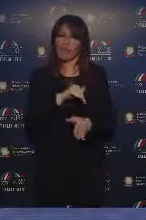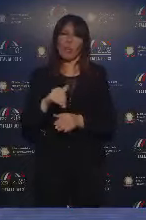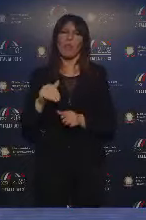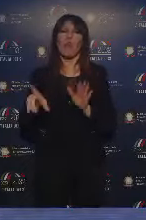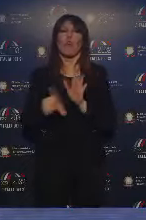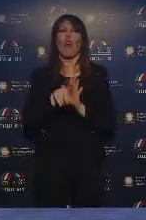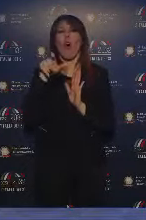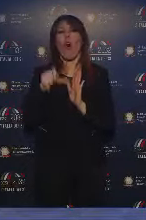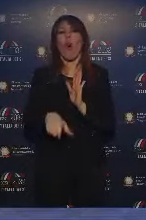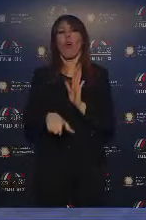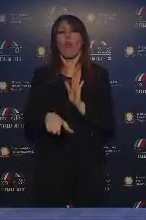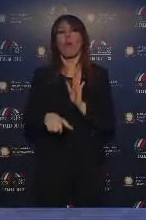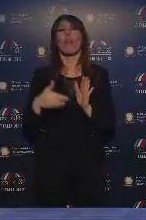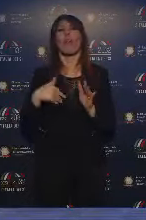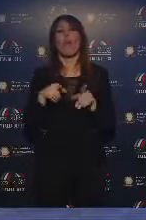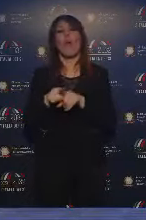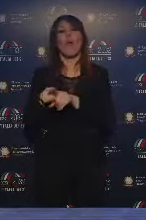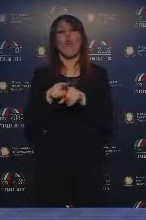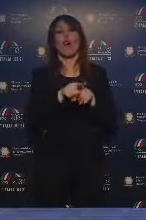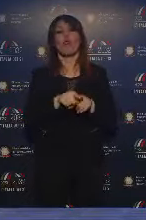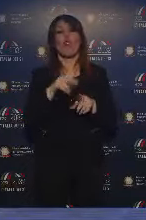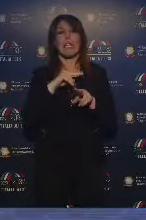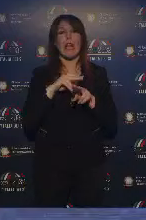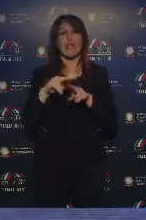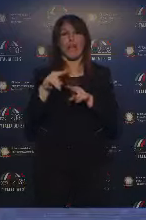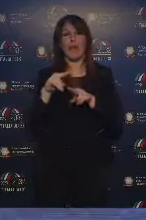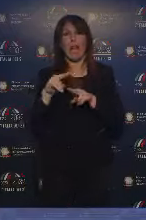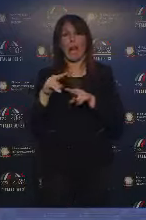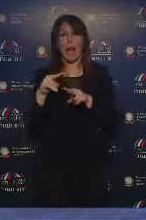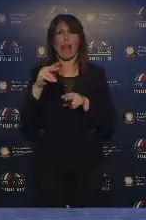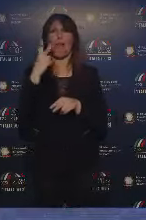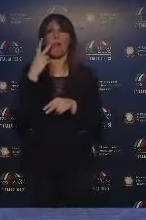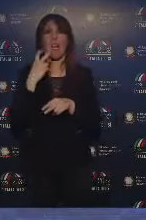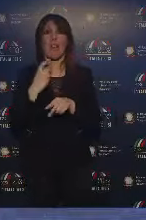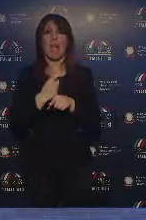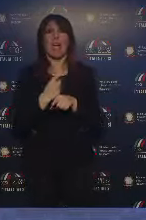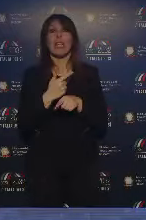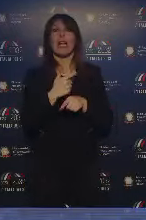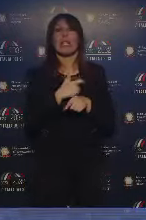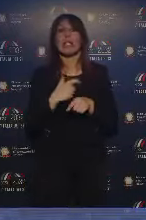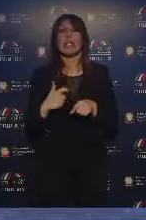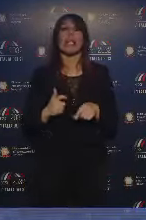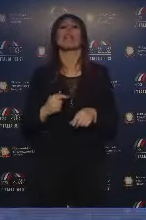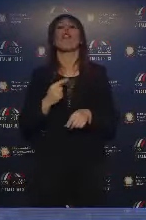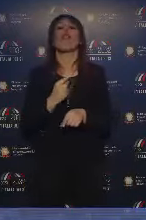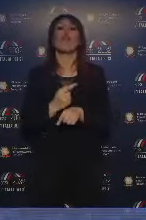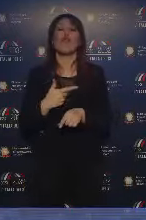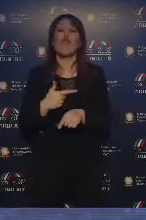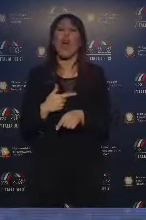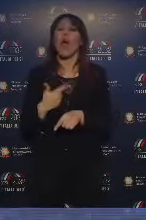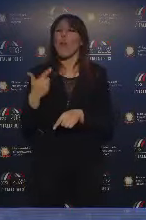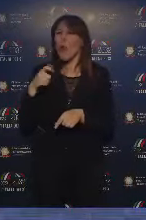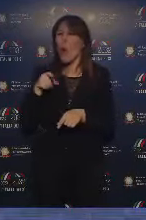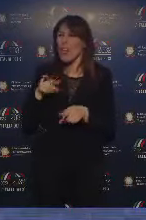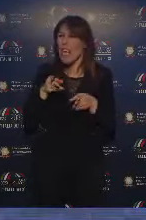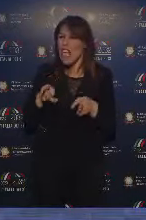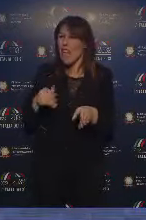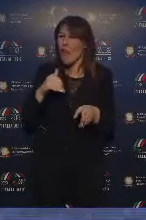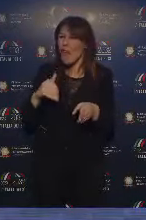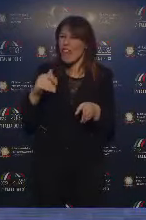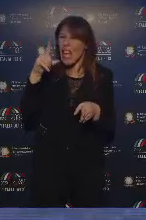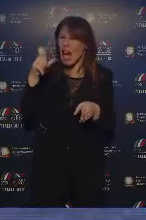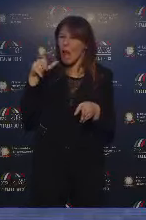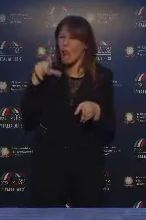prevediamo l'omologazione nazionale e il sindaco ha L'onore e l'onere di spiegare perché in quella via mette l'autovelox